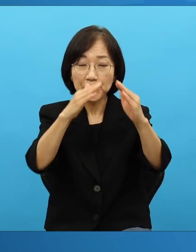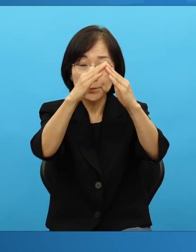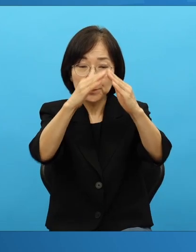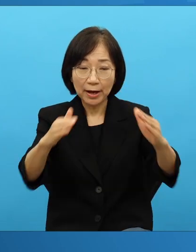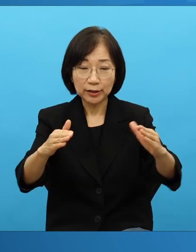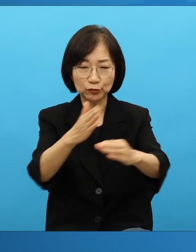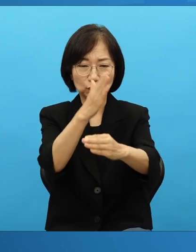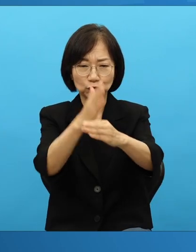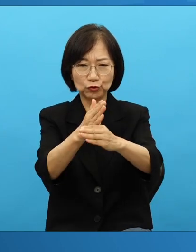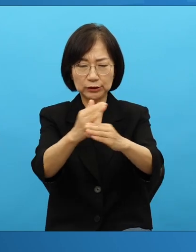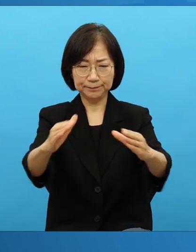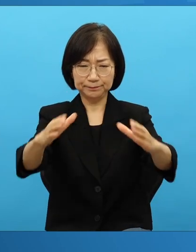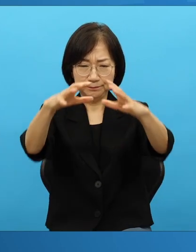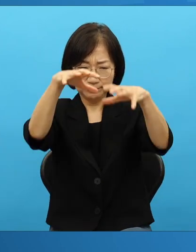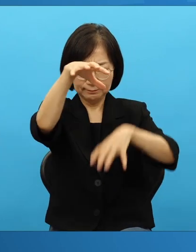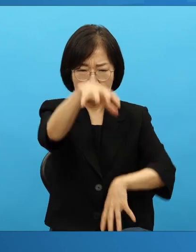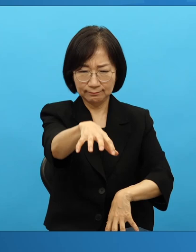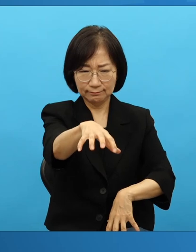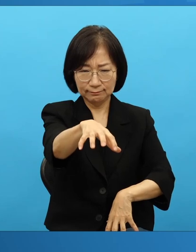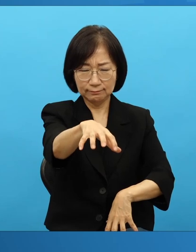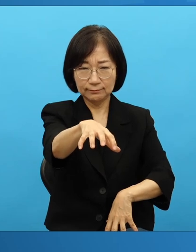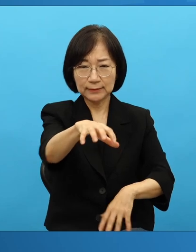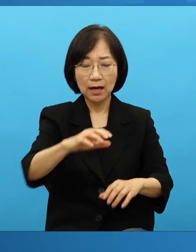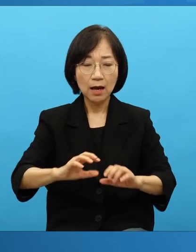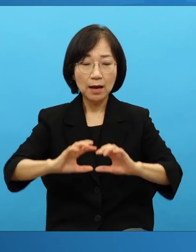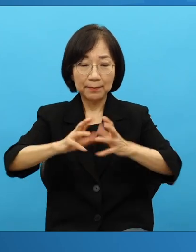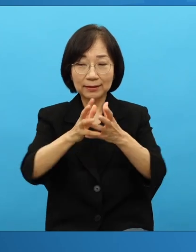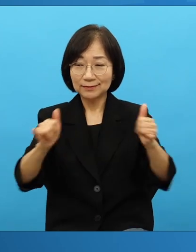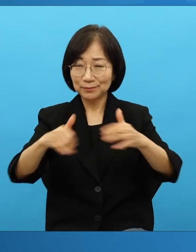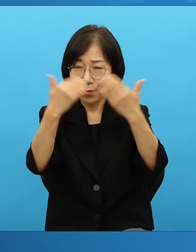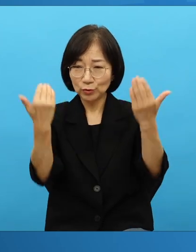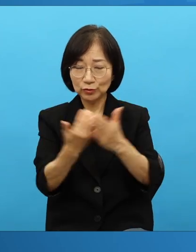때 방향을 성막 쪽으로 둔 거예요.